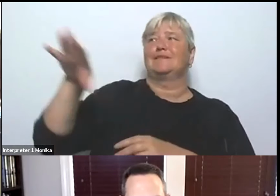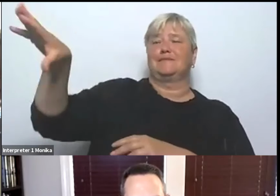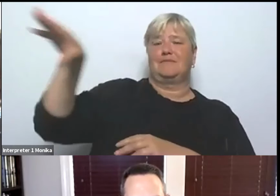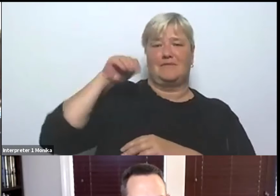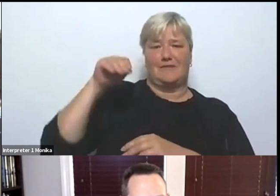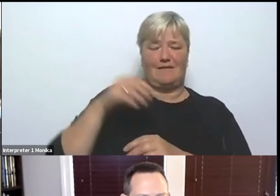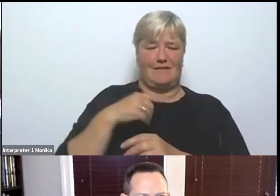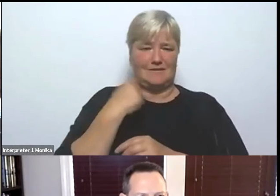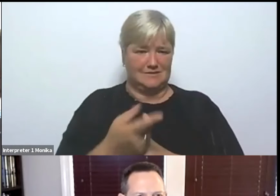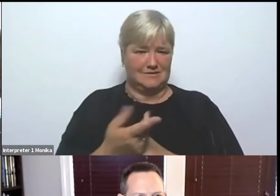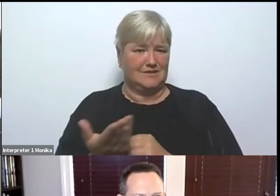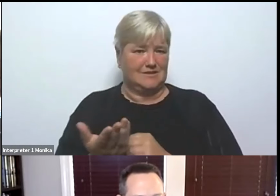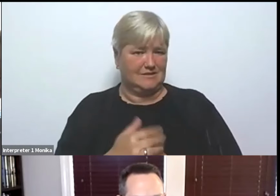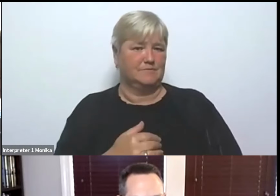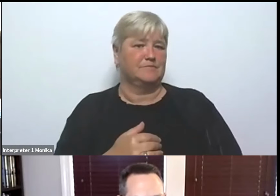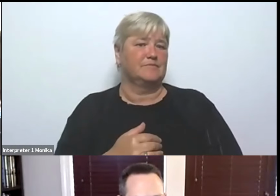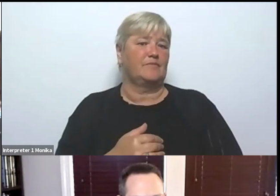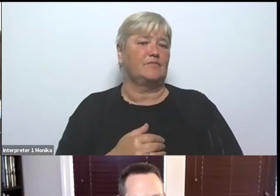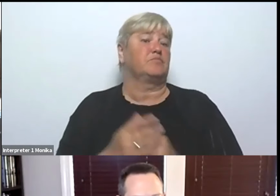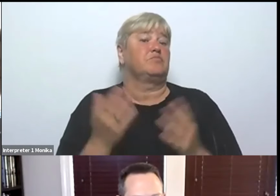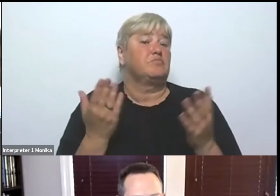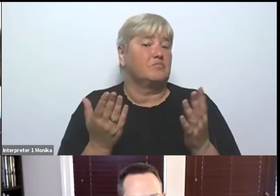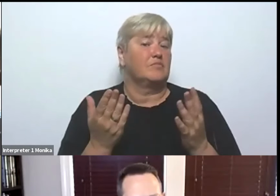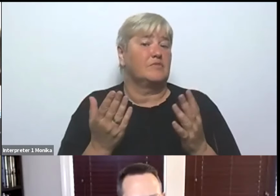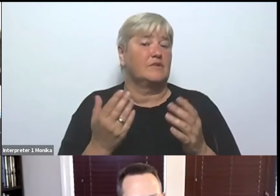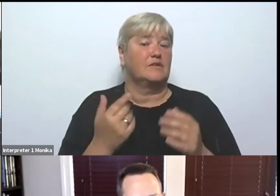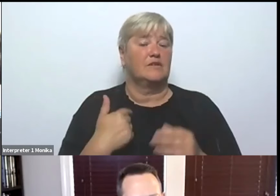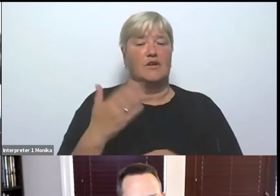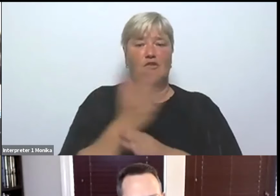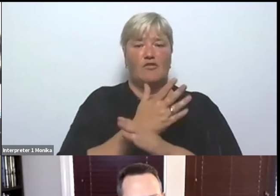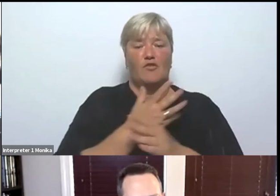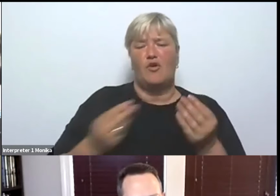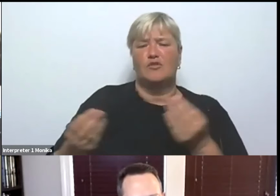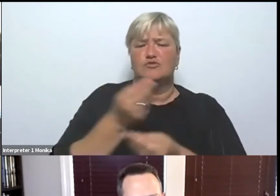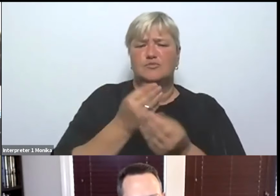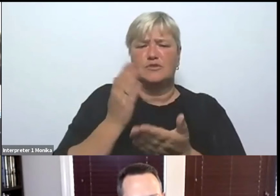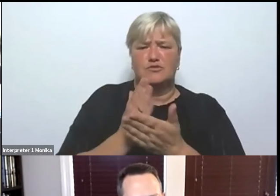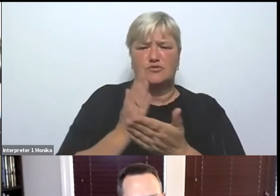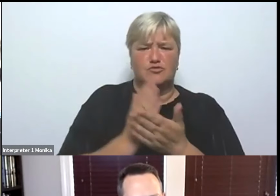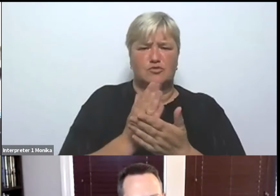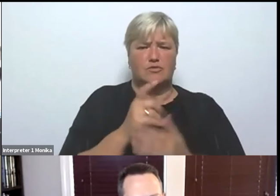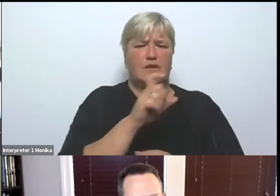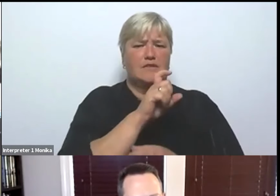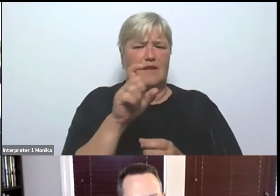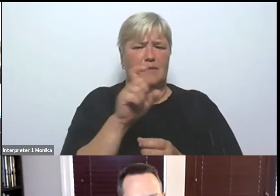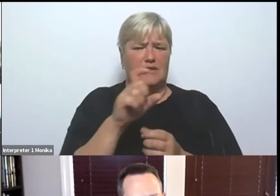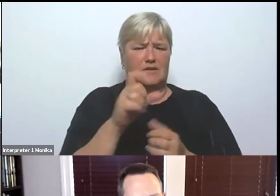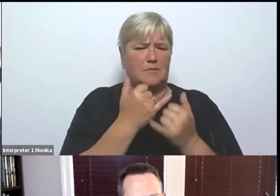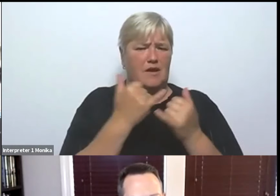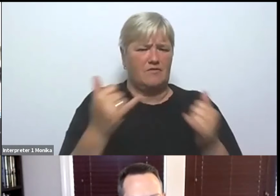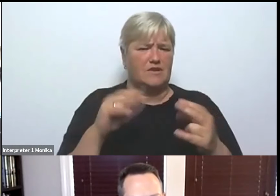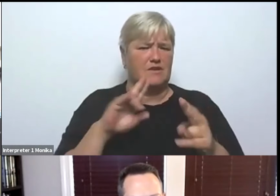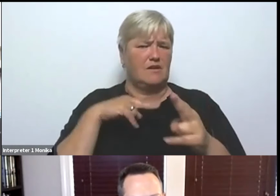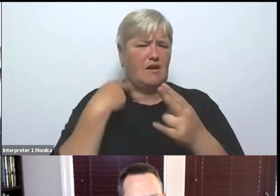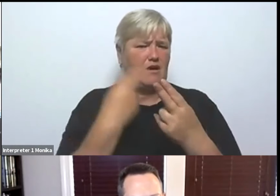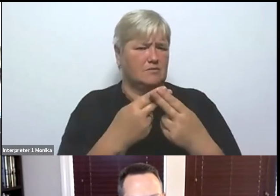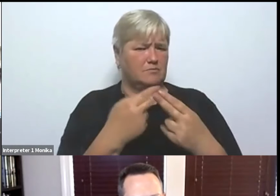geht es bei dem ganzen Thema. Ja, wir haben ja im Vorgespräch auch darüber gesprochen, wie wir uns diesem Thema nähern.